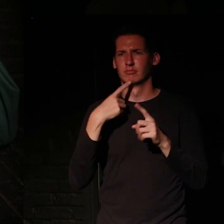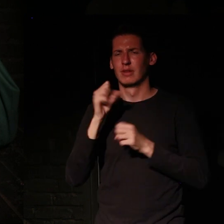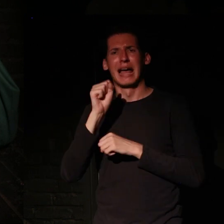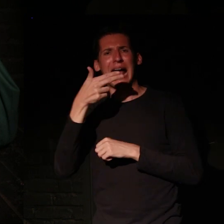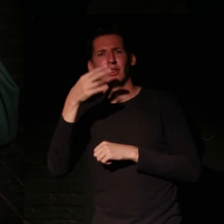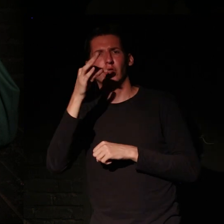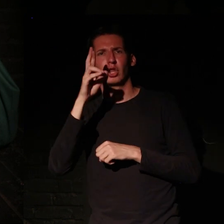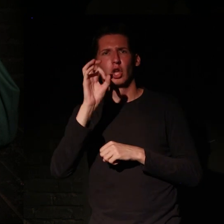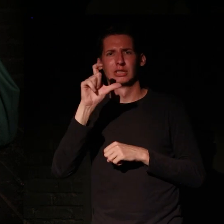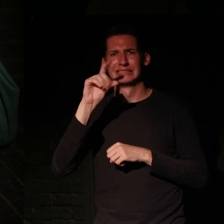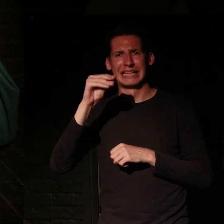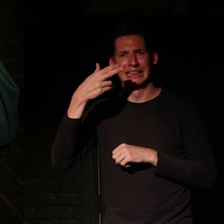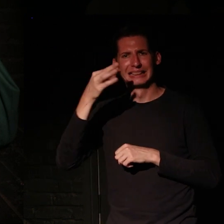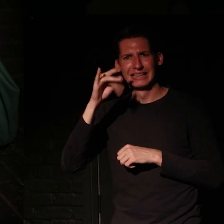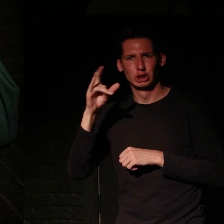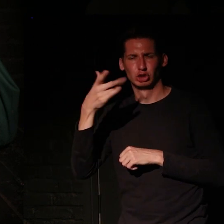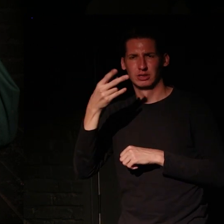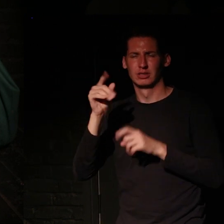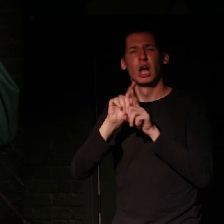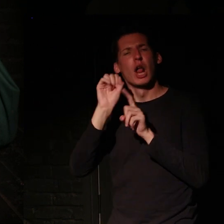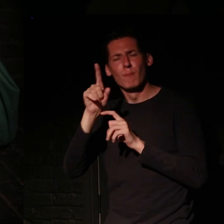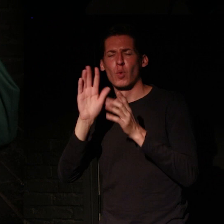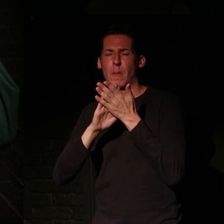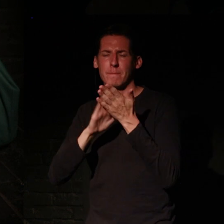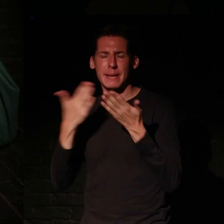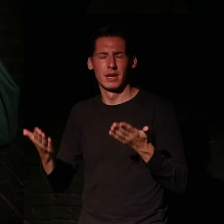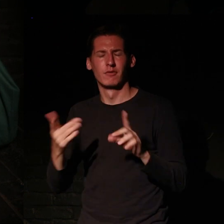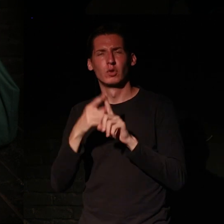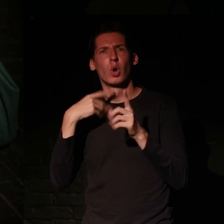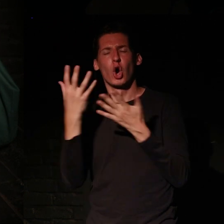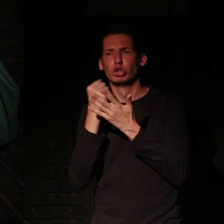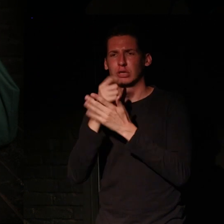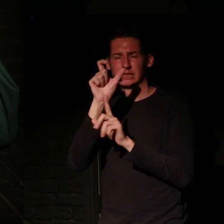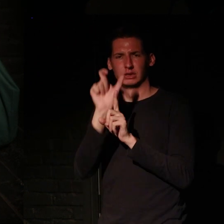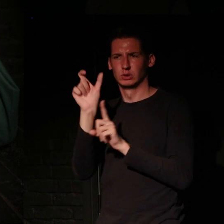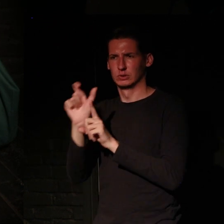androcentryczne w Biblii, ale też posługujące się pewnymi nawiązaniami do